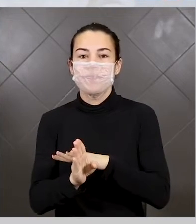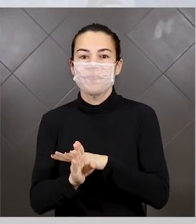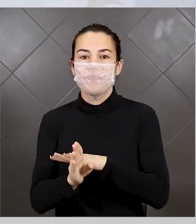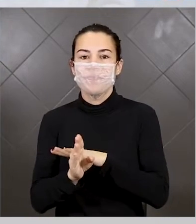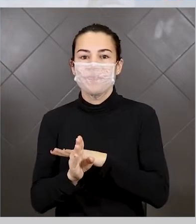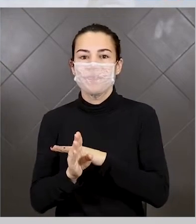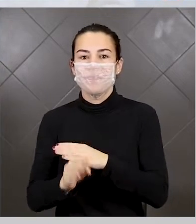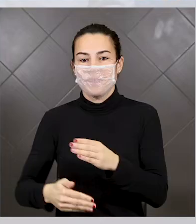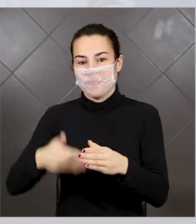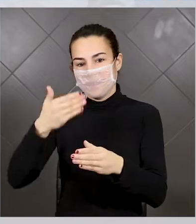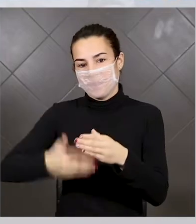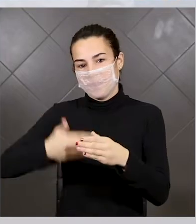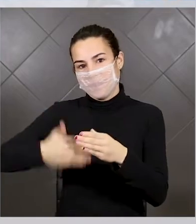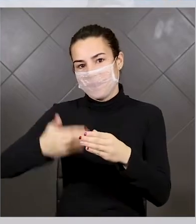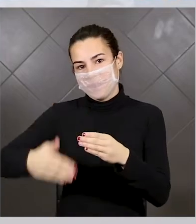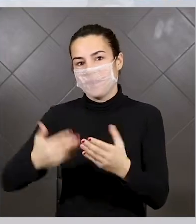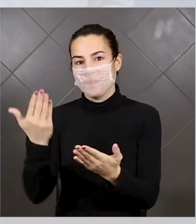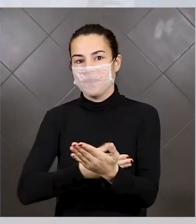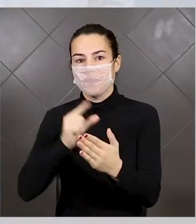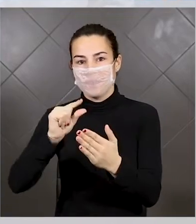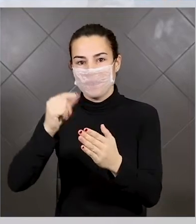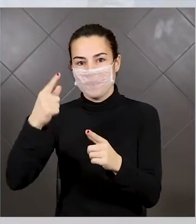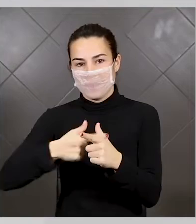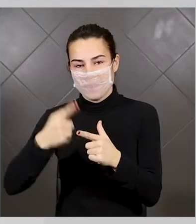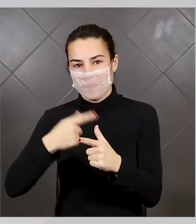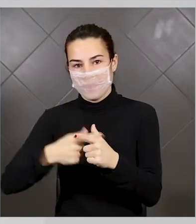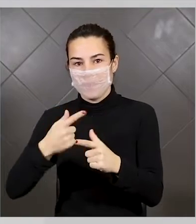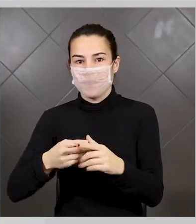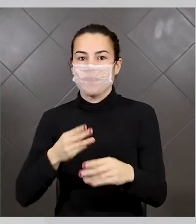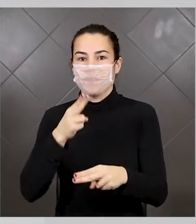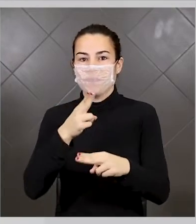tallarem la coca de patata, que l'hem duit allà feta de casa.